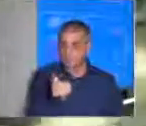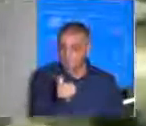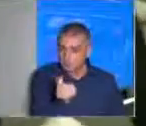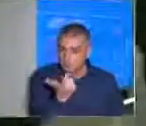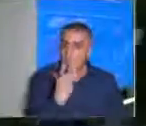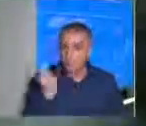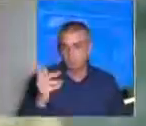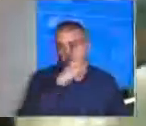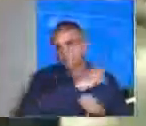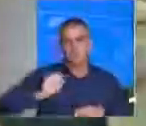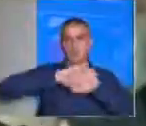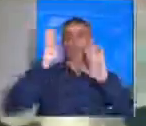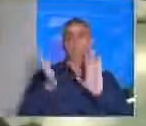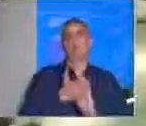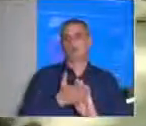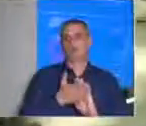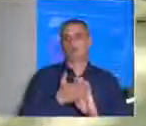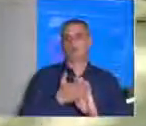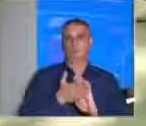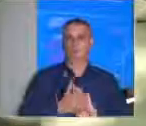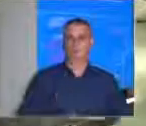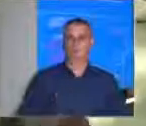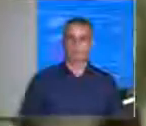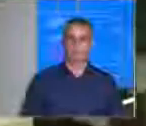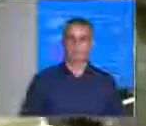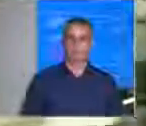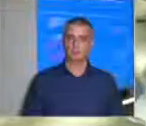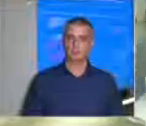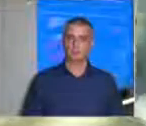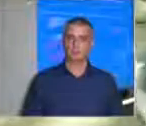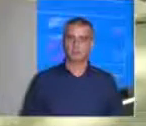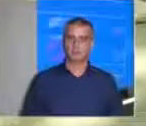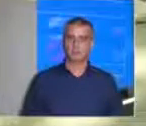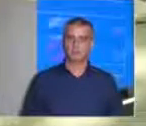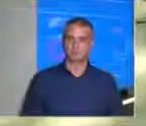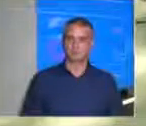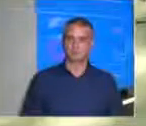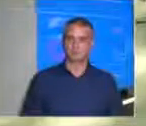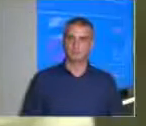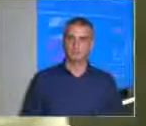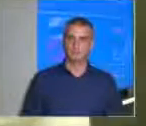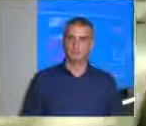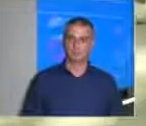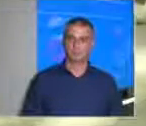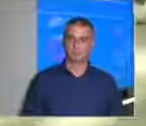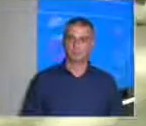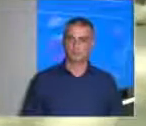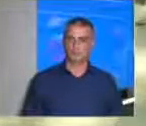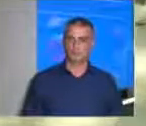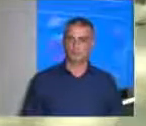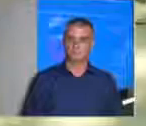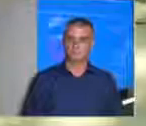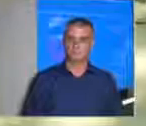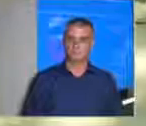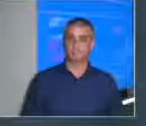wiem, że jeżeli pozwoli się Żydom złapać mały palec, to za chwilę będą mieli całą rękę, nie